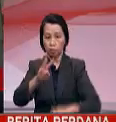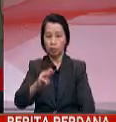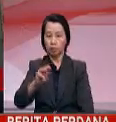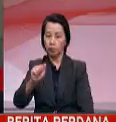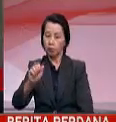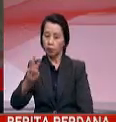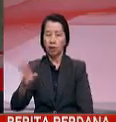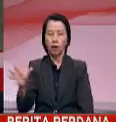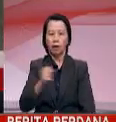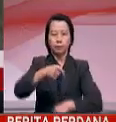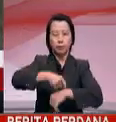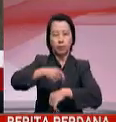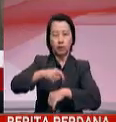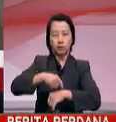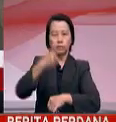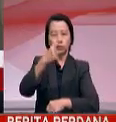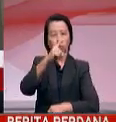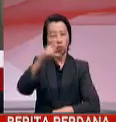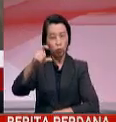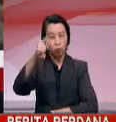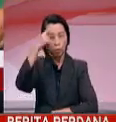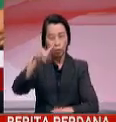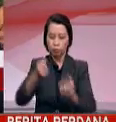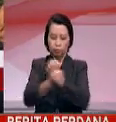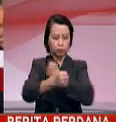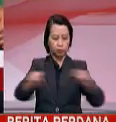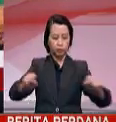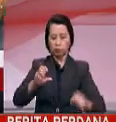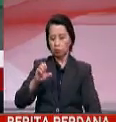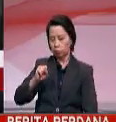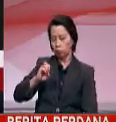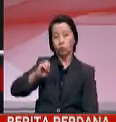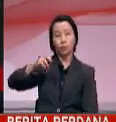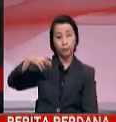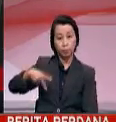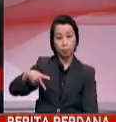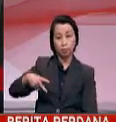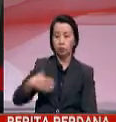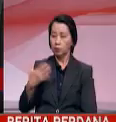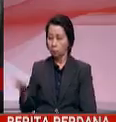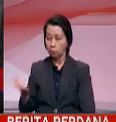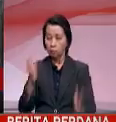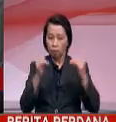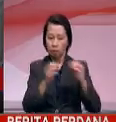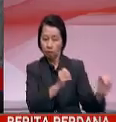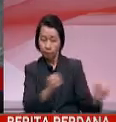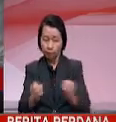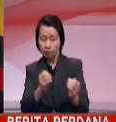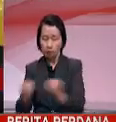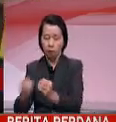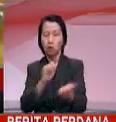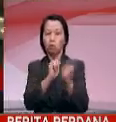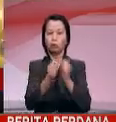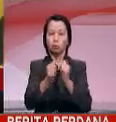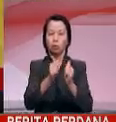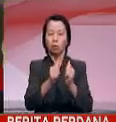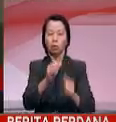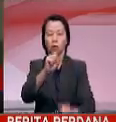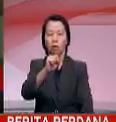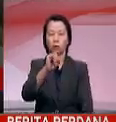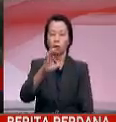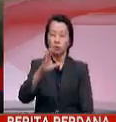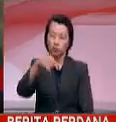MAM mengambil masa lebih sebulan untuk menyiapkan SOP berkenaan. Beliau berharap penganjuran sukan permotoran di